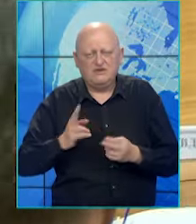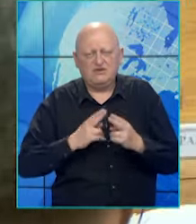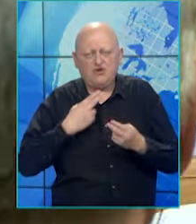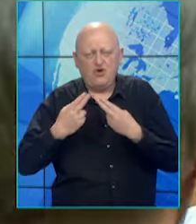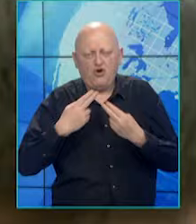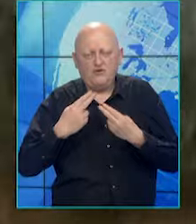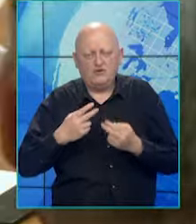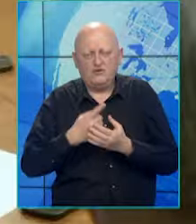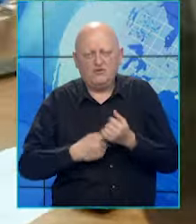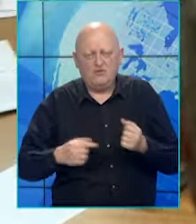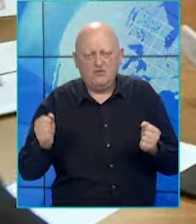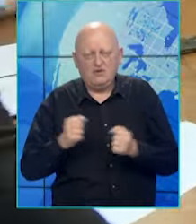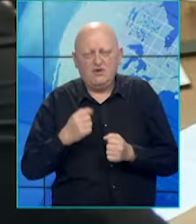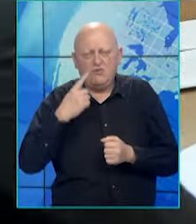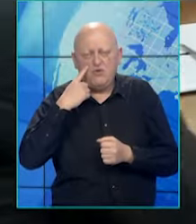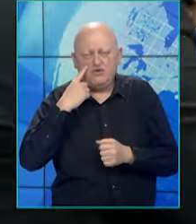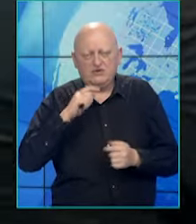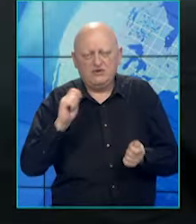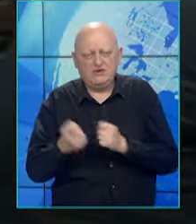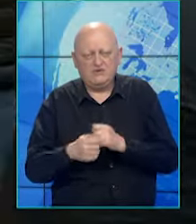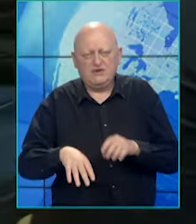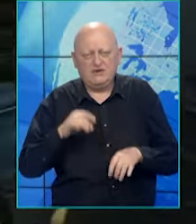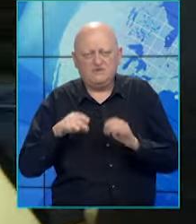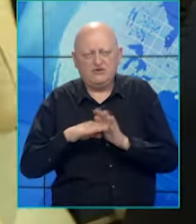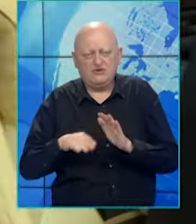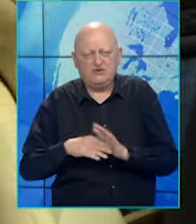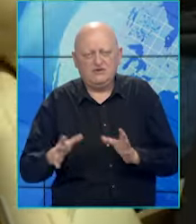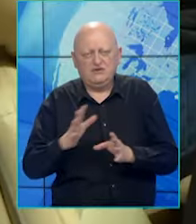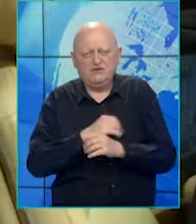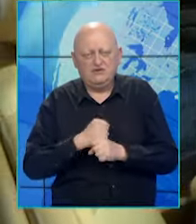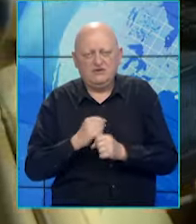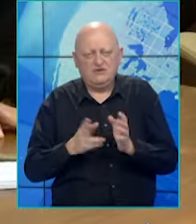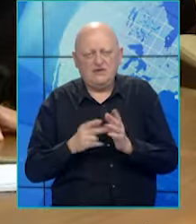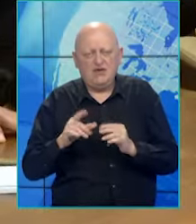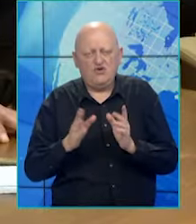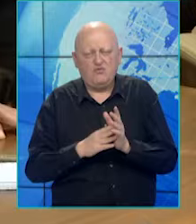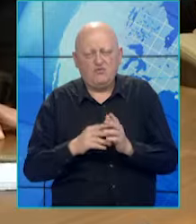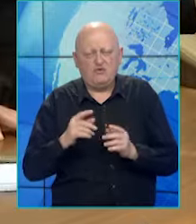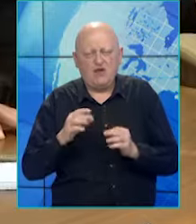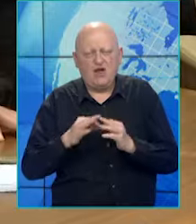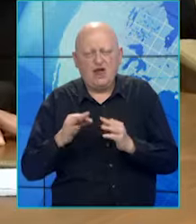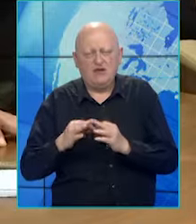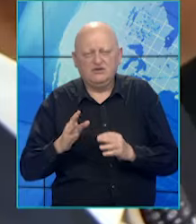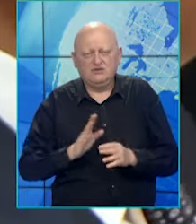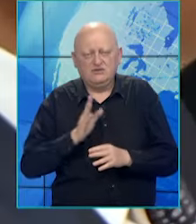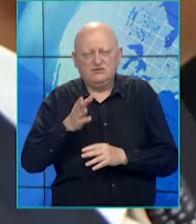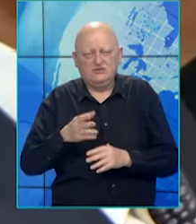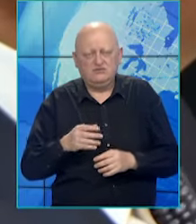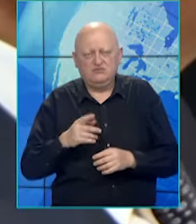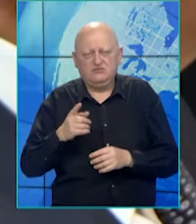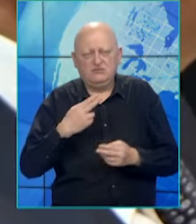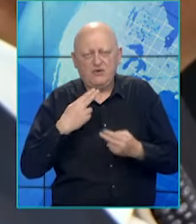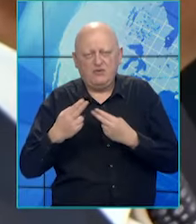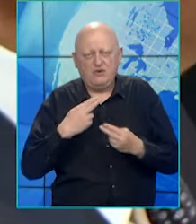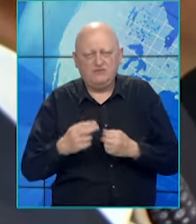konsenzusa. Posljednji ozbiljniji pokušaj reforme izbornog zakona završio je u Neumu. Eichhorst je prisustvovala i posredovala